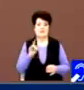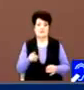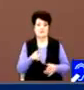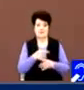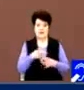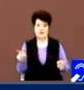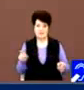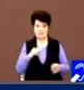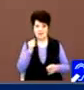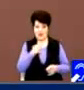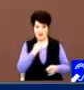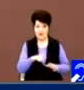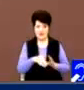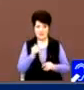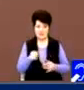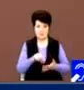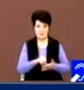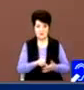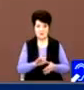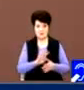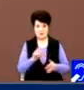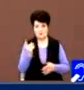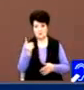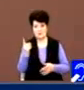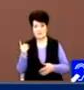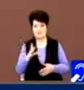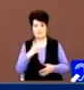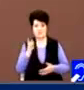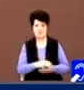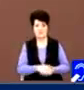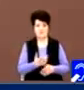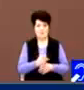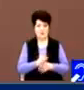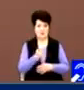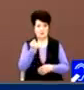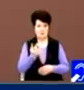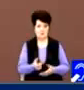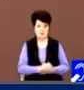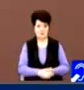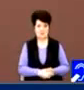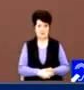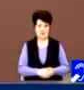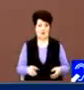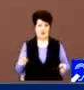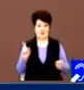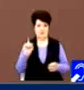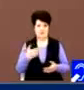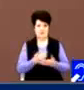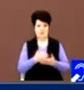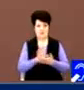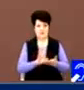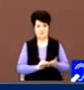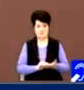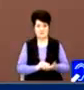alte în alți ani la alegeri au participat unități Adică foarte puțin Vă dau exemplu instituția de la